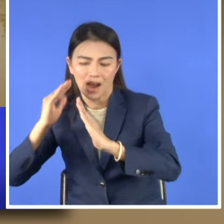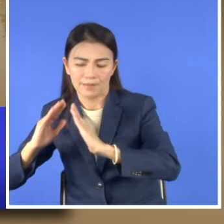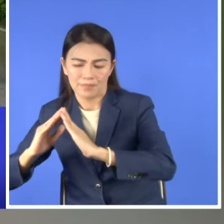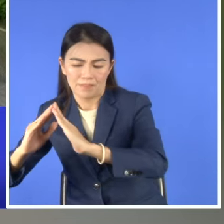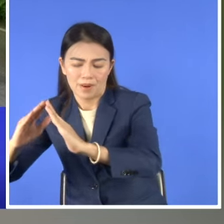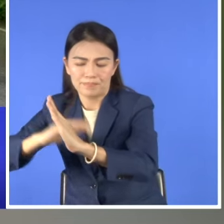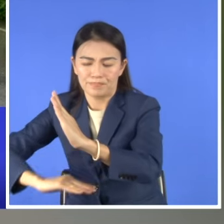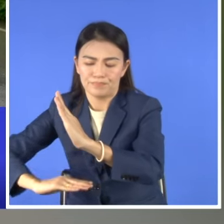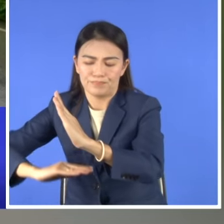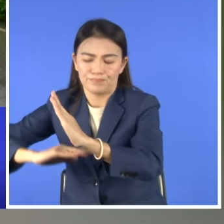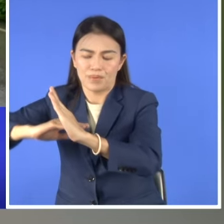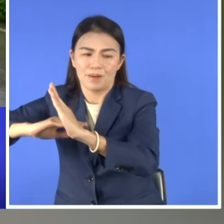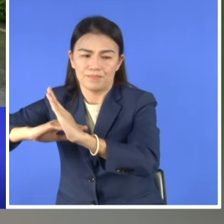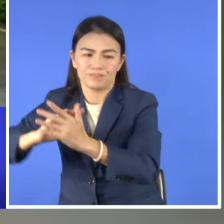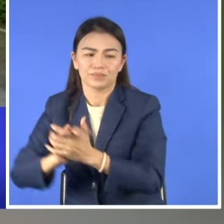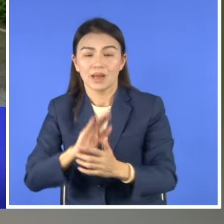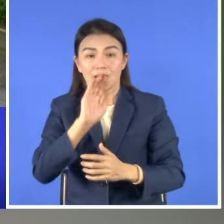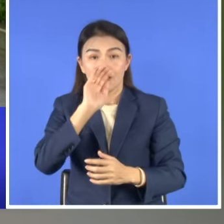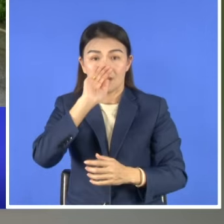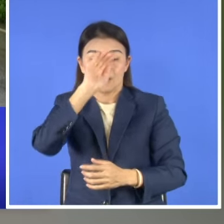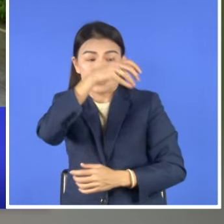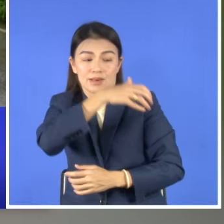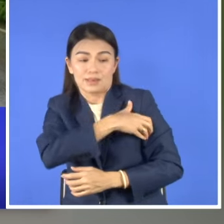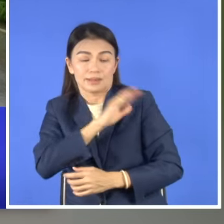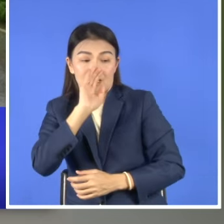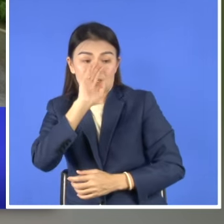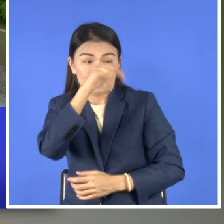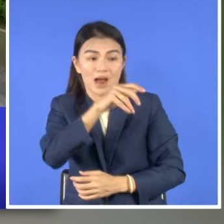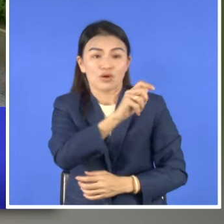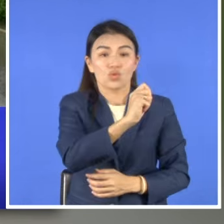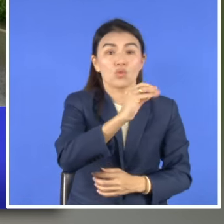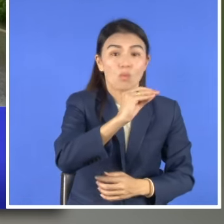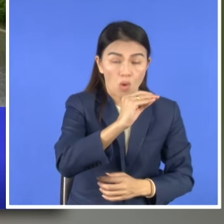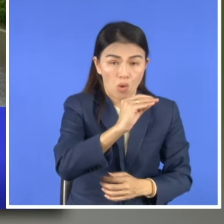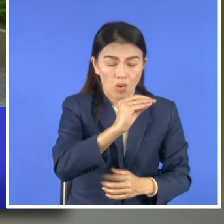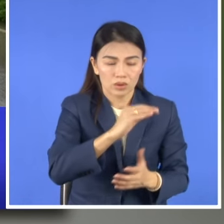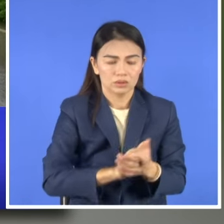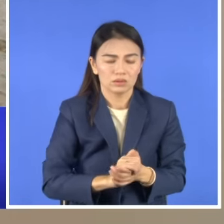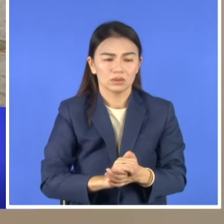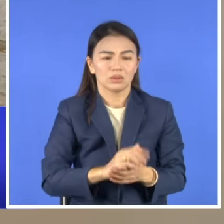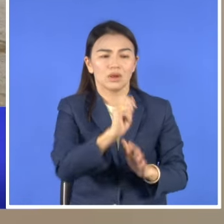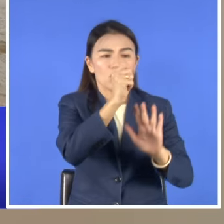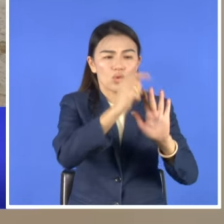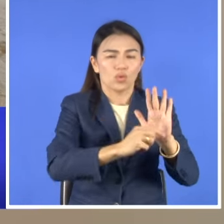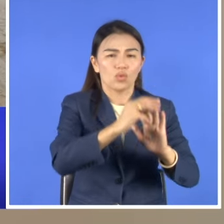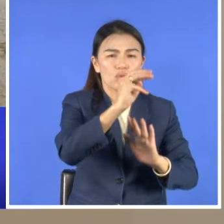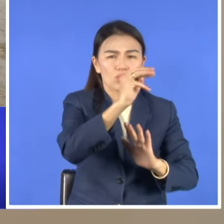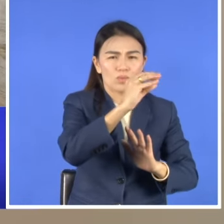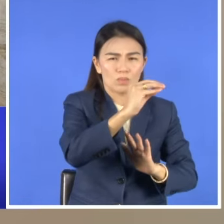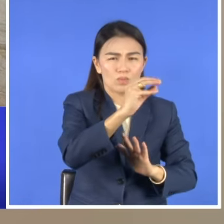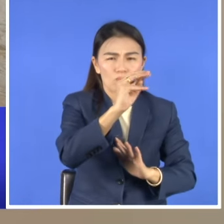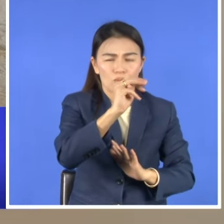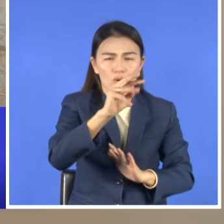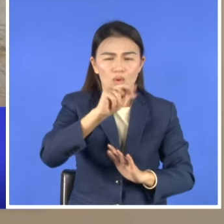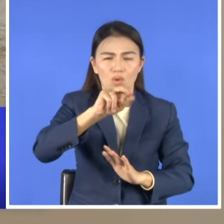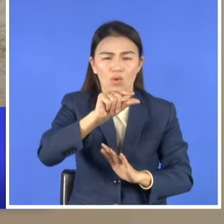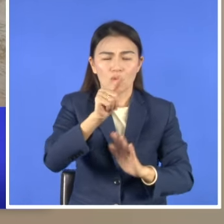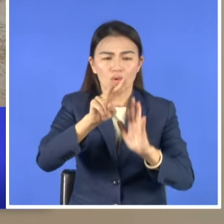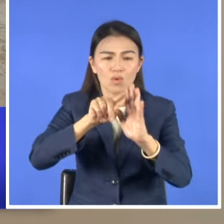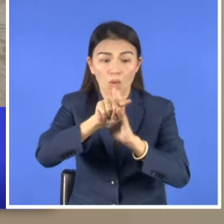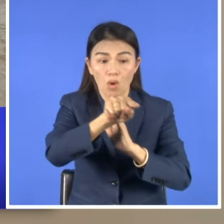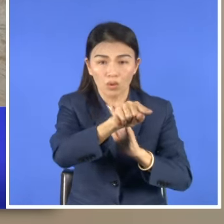เทศบาลตำบลอุโมงค์ก็ได้เตรียมพื้นที่บริเวณหมู่บ้านอุโมงค์งามเ่อตำบลอุโมงค์เนี่ยนะครับเพื่อเพื่อจัดการบริหารน้ำอ่า